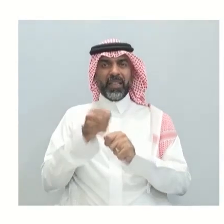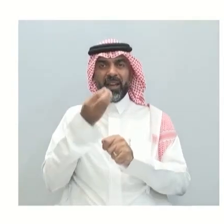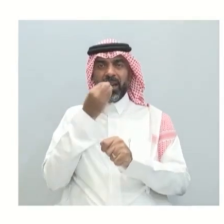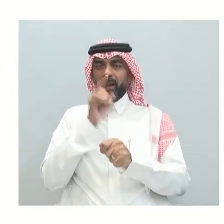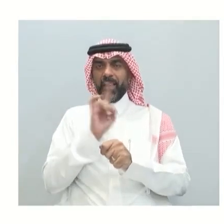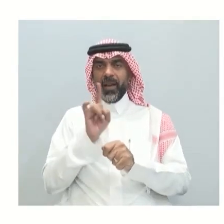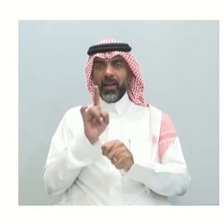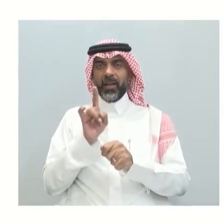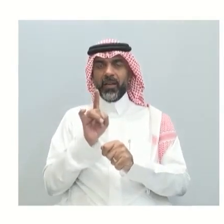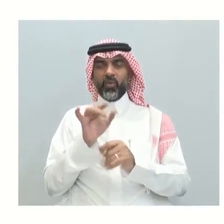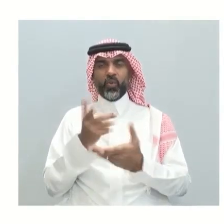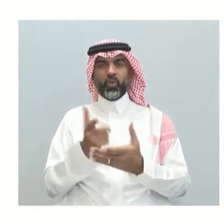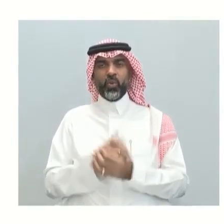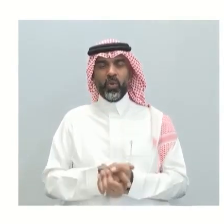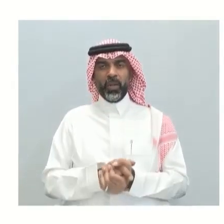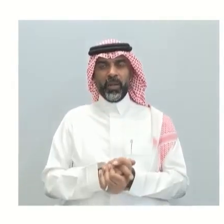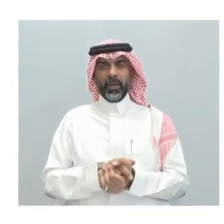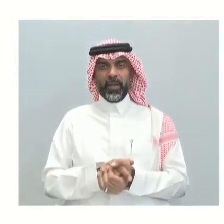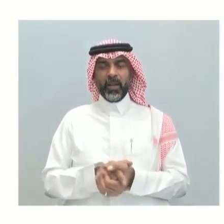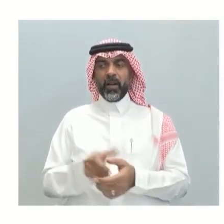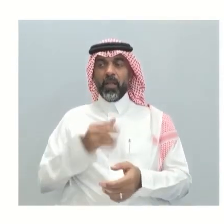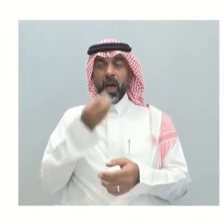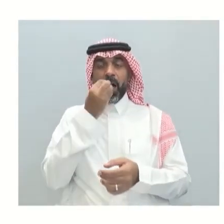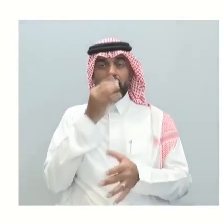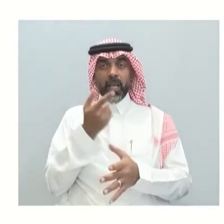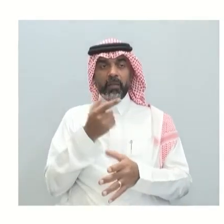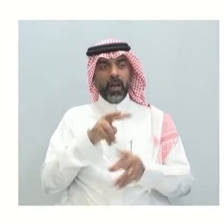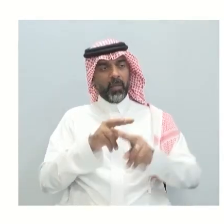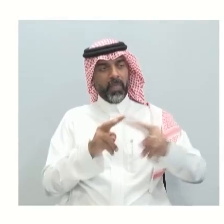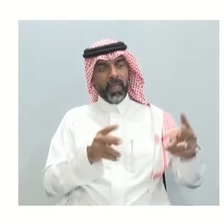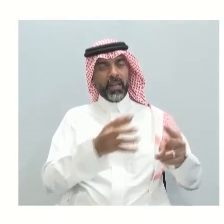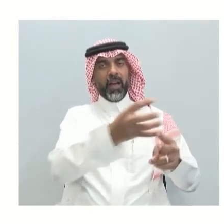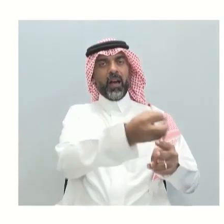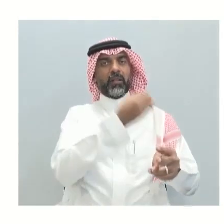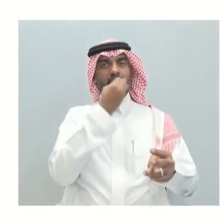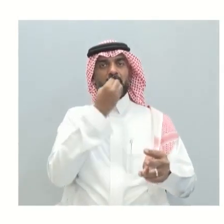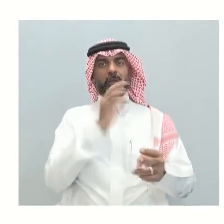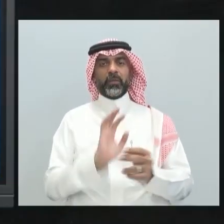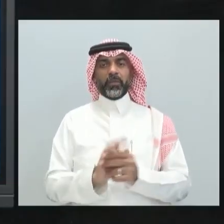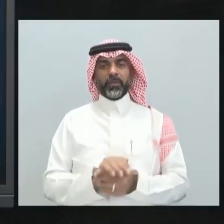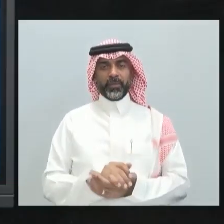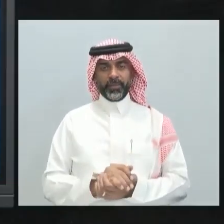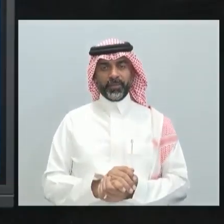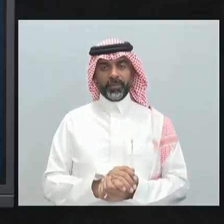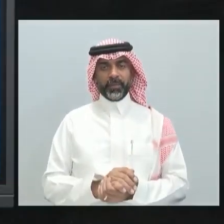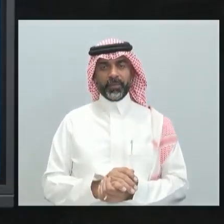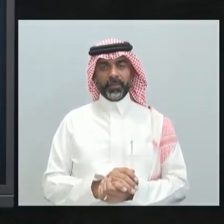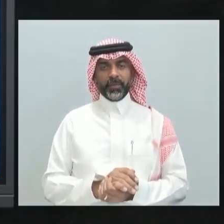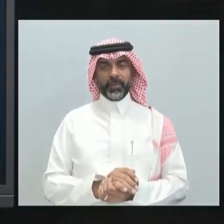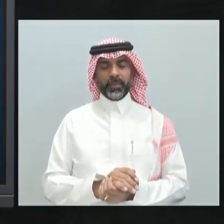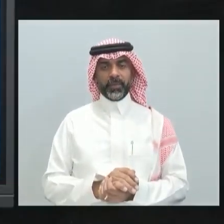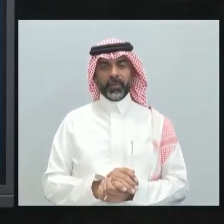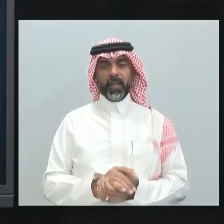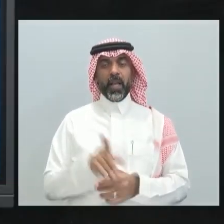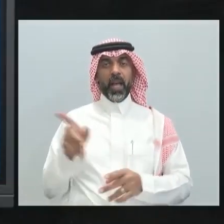نقصد بهذه المخلوقات التي تحصل على احتياجها بالتغذي على مخلوقات حيه اخرى اذا هذه المخلوقات لا تصنع غذائها